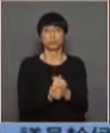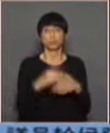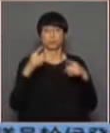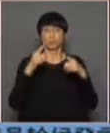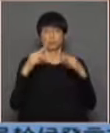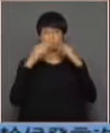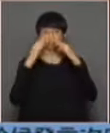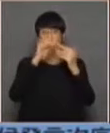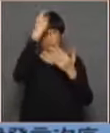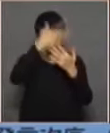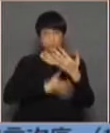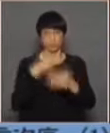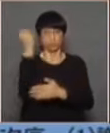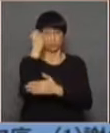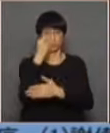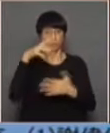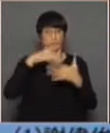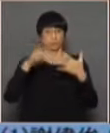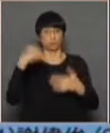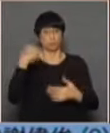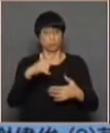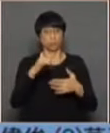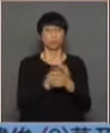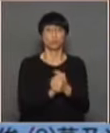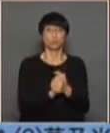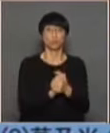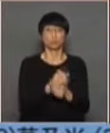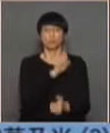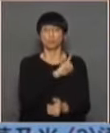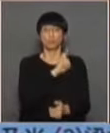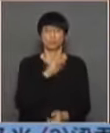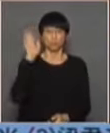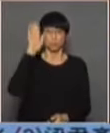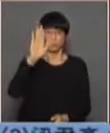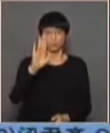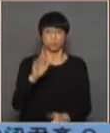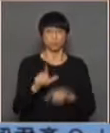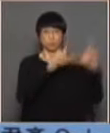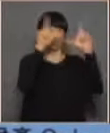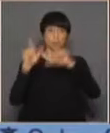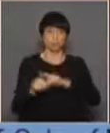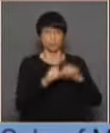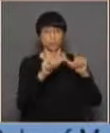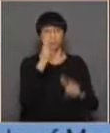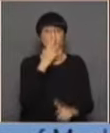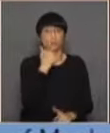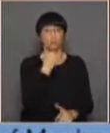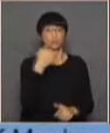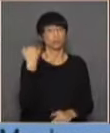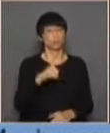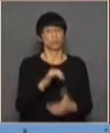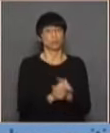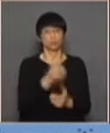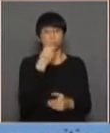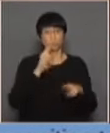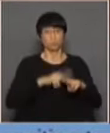屋政策和福利政策，更加无法保证自己会有一个合理的生活。港共政权擅